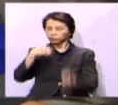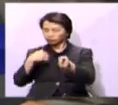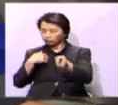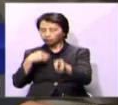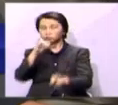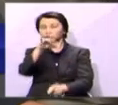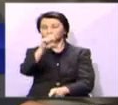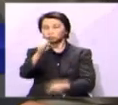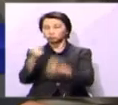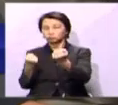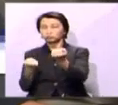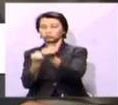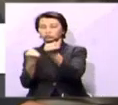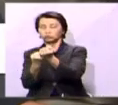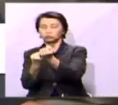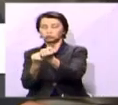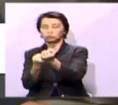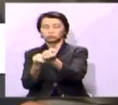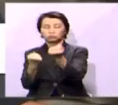Menyokong pada